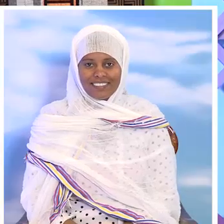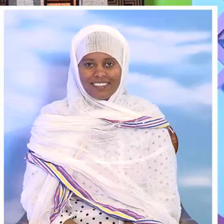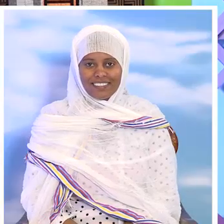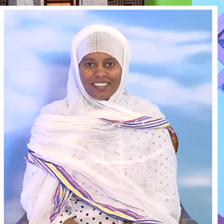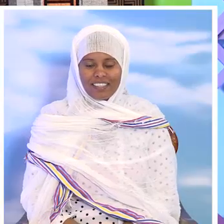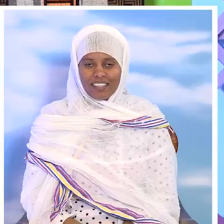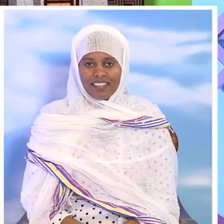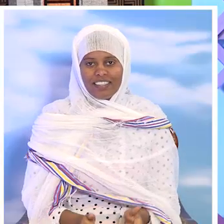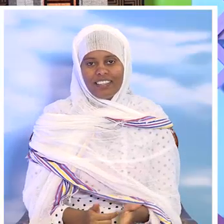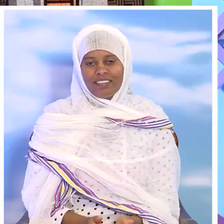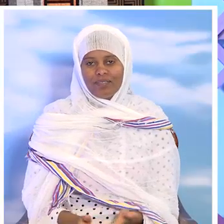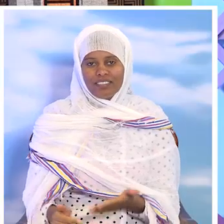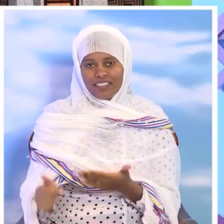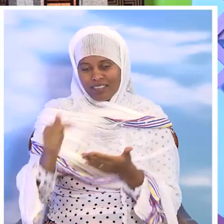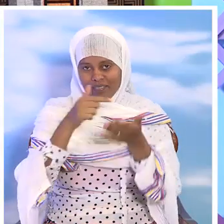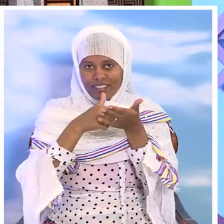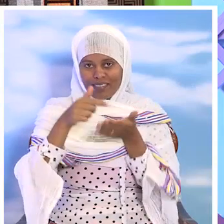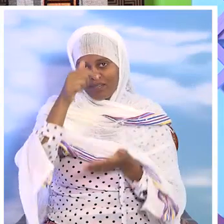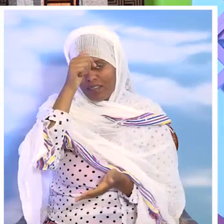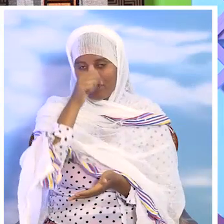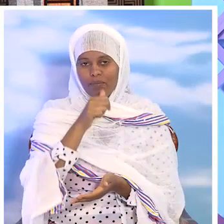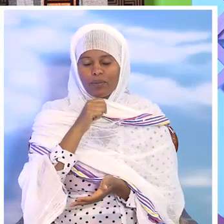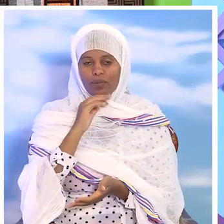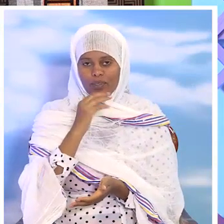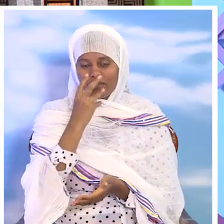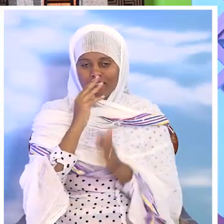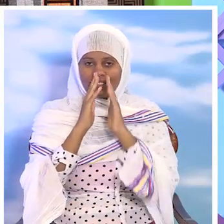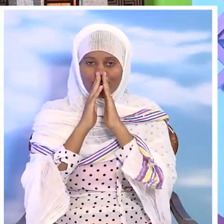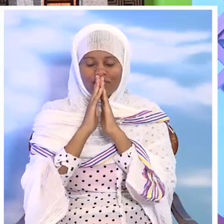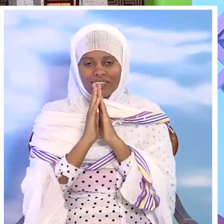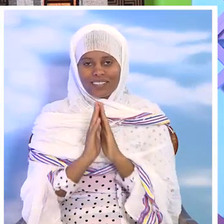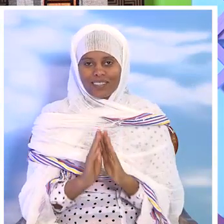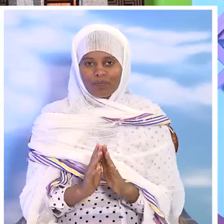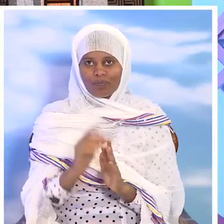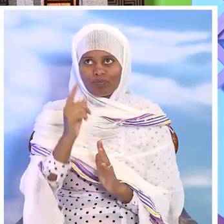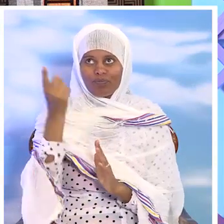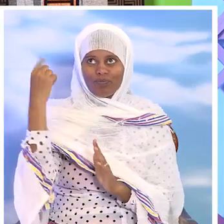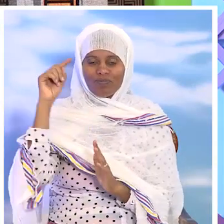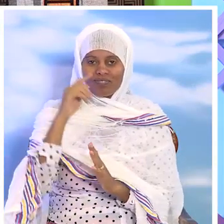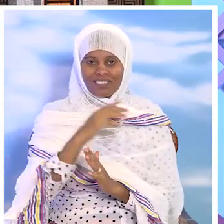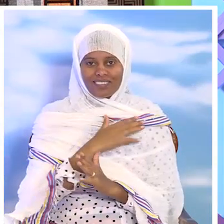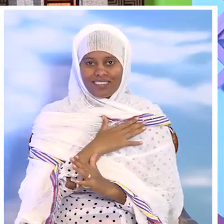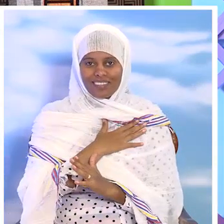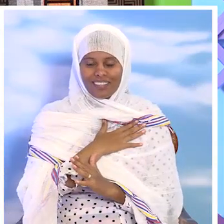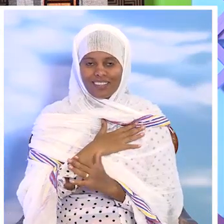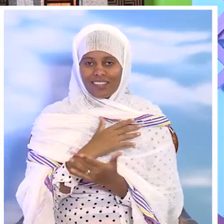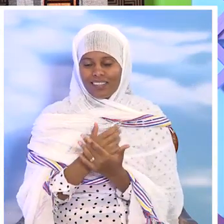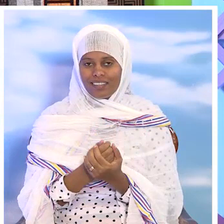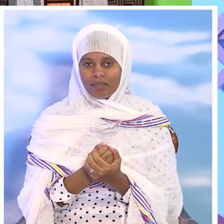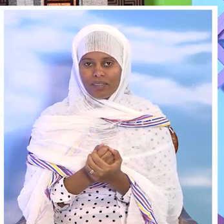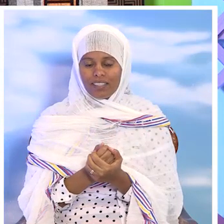በስመ አብ ወወልድ ወመንፈስ ቅዱስ አሃዱ አምላክ